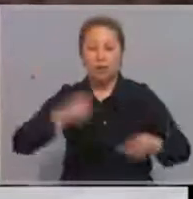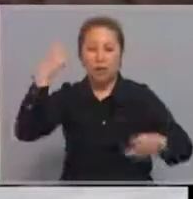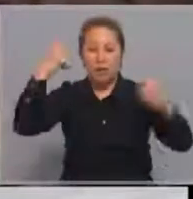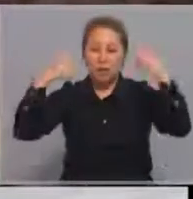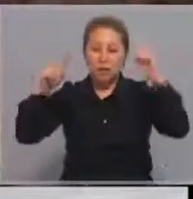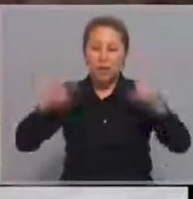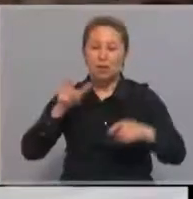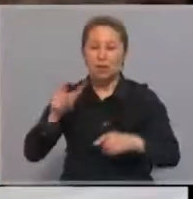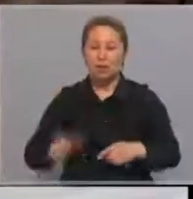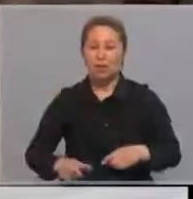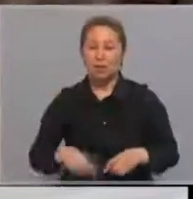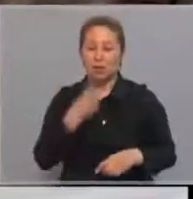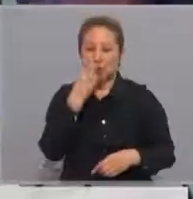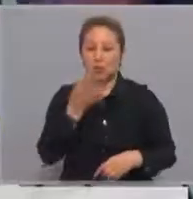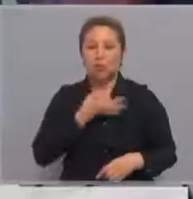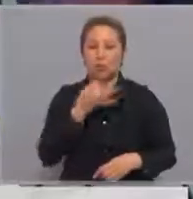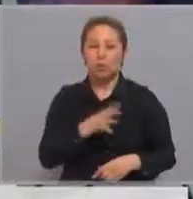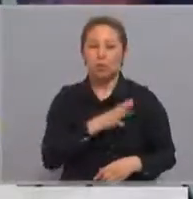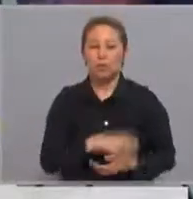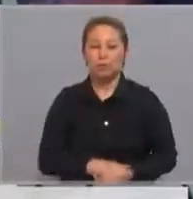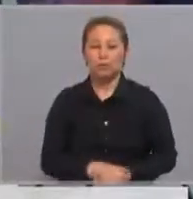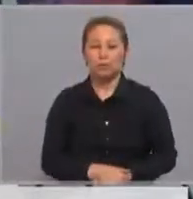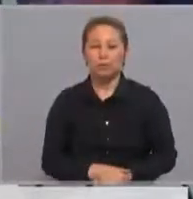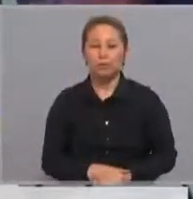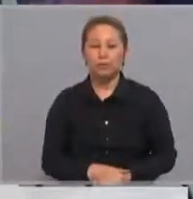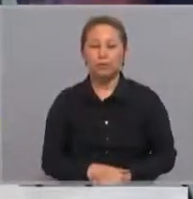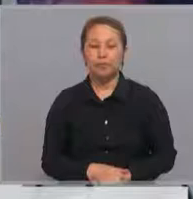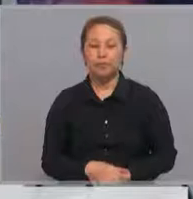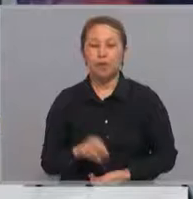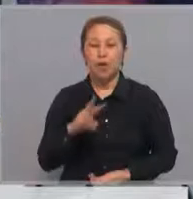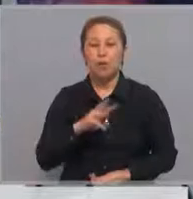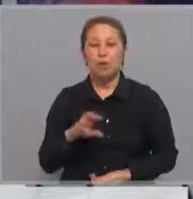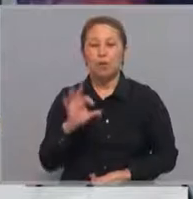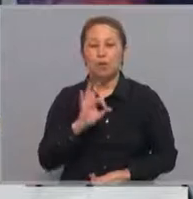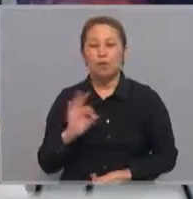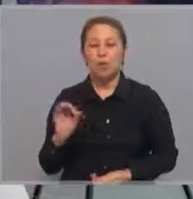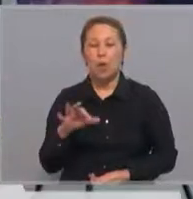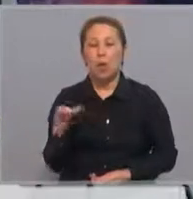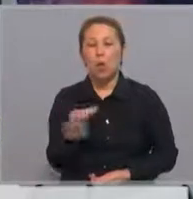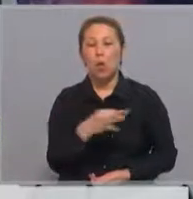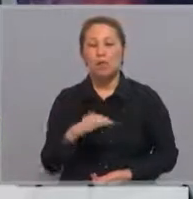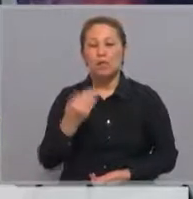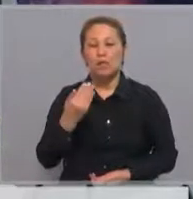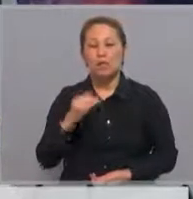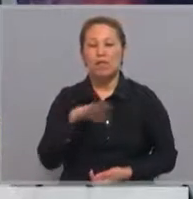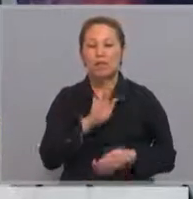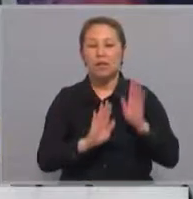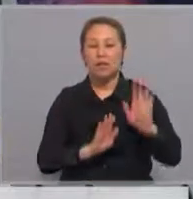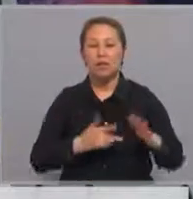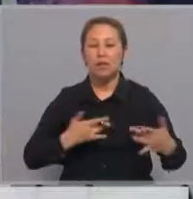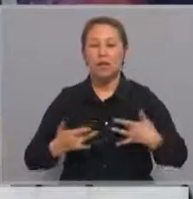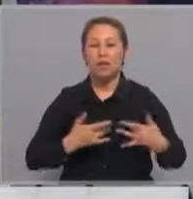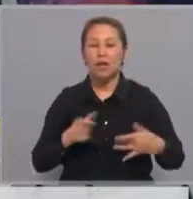киім үлгілері көрерменнің көңілінен шықты. Мұрат Өскінбаев атындағы облыстық филармонияның әртістері кәсіби